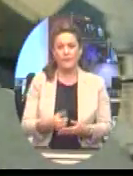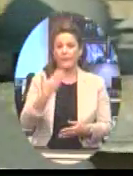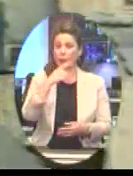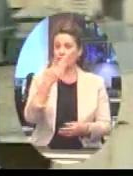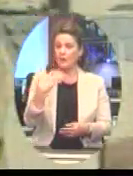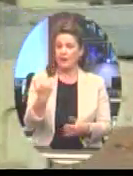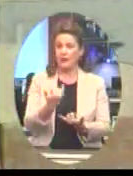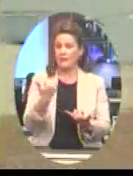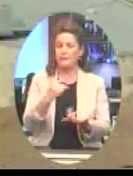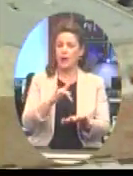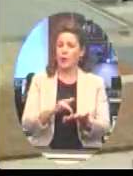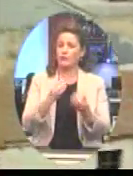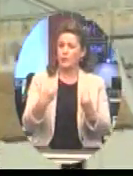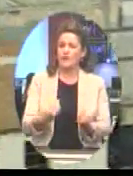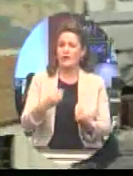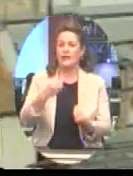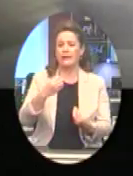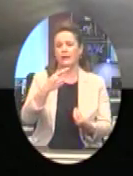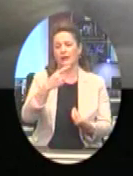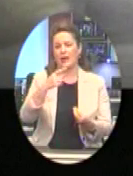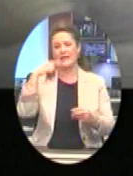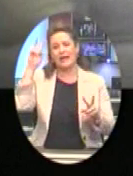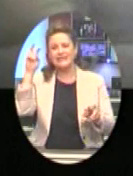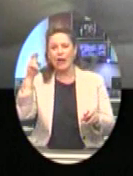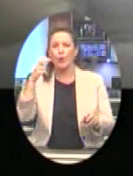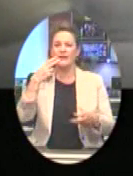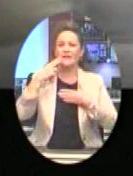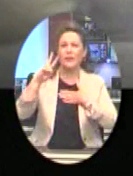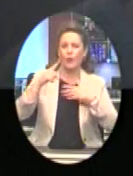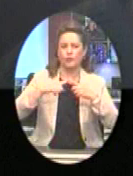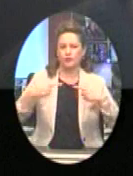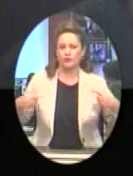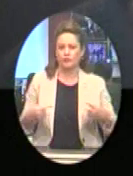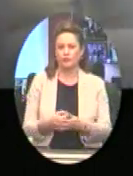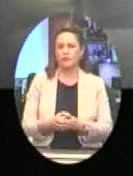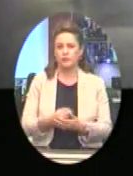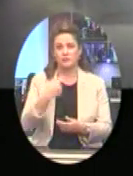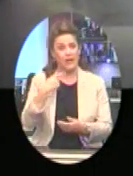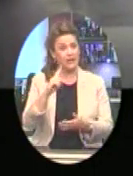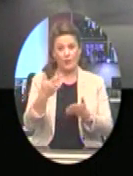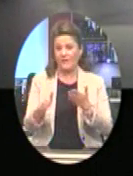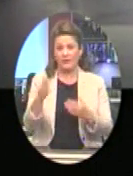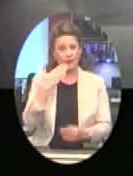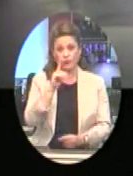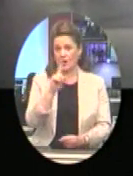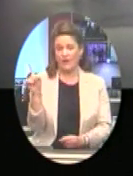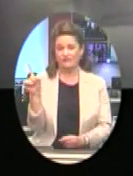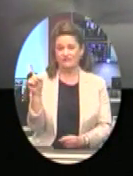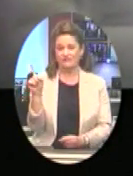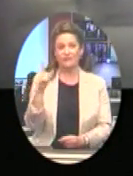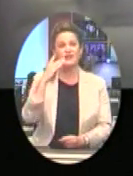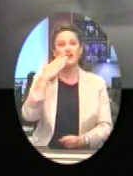רק לתפילות, אלא גם להצהרות והבטחות. אני לא מוותר על ירושלים. נשכח מזה.